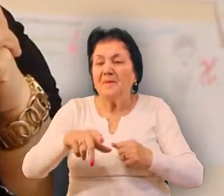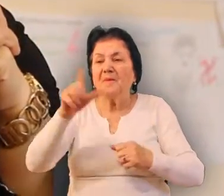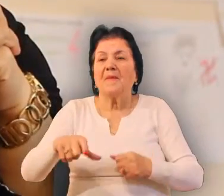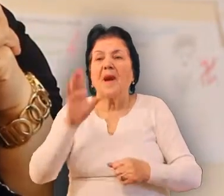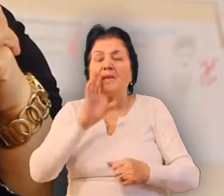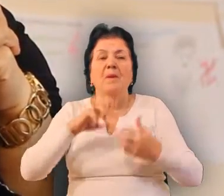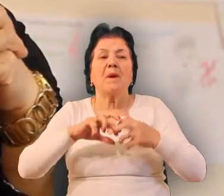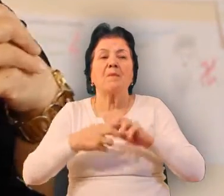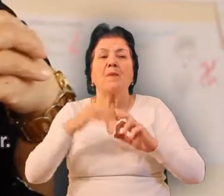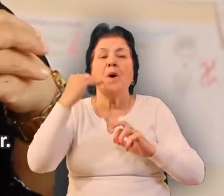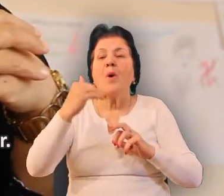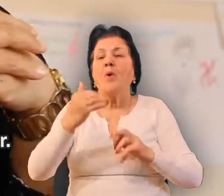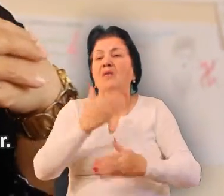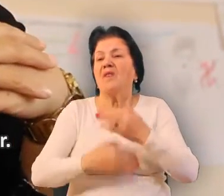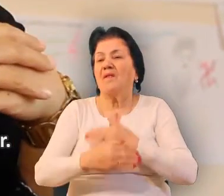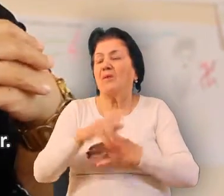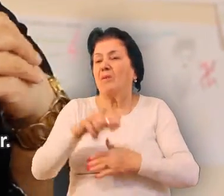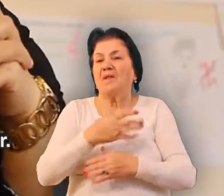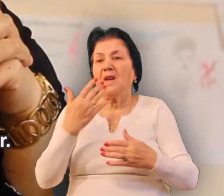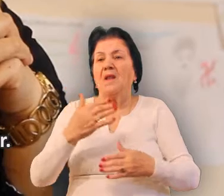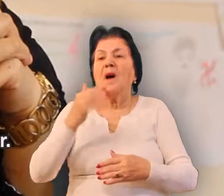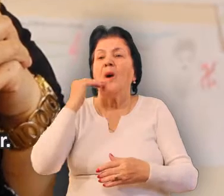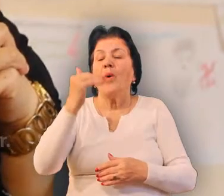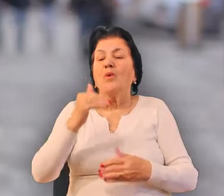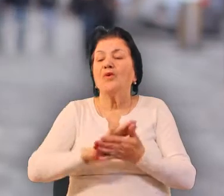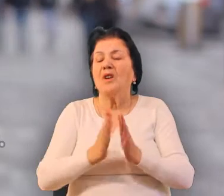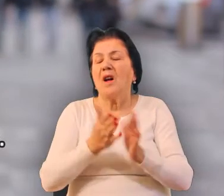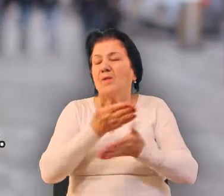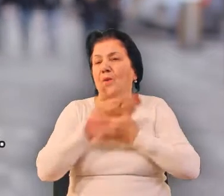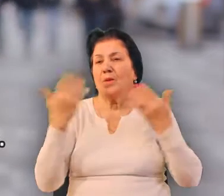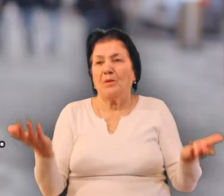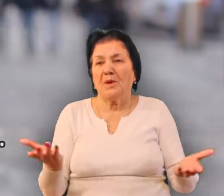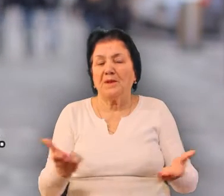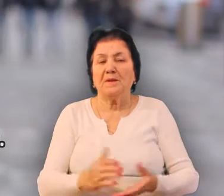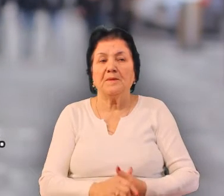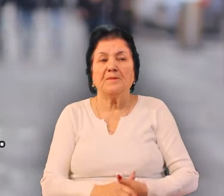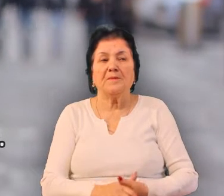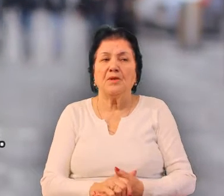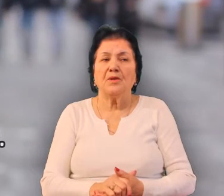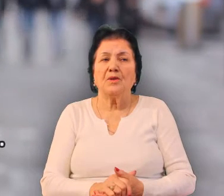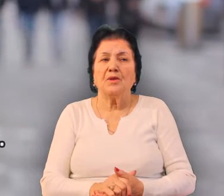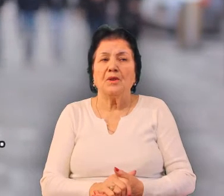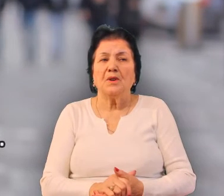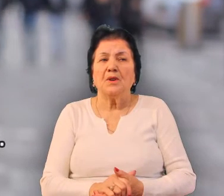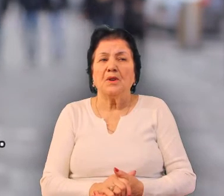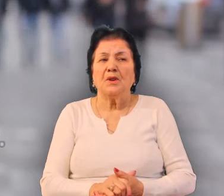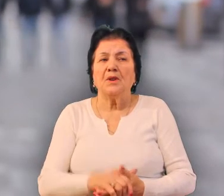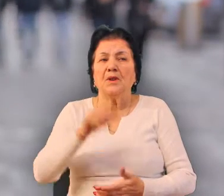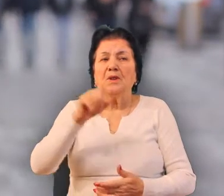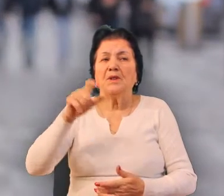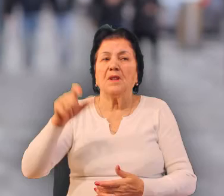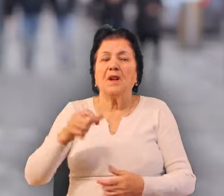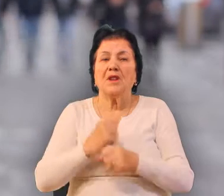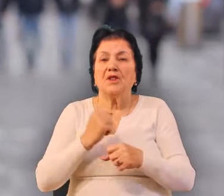ifriz olması deyil. Onun üçün şəraitin olmamasıdır. İnsanların işə düzəlməsində müəyyən çətinliklər var.